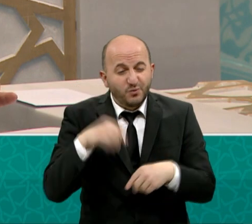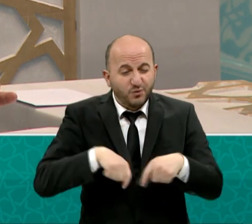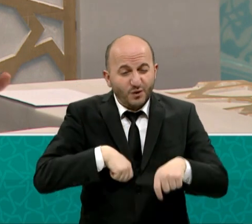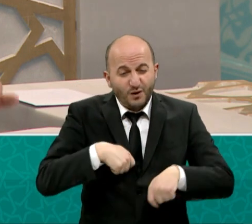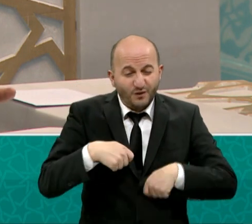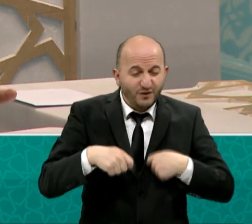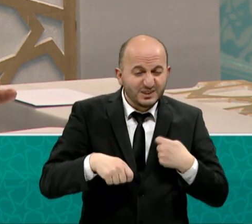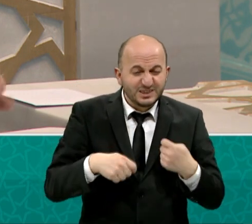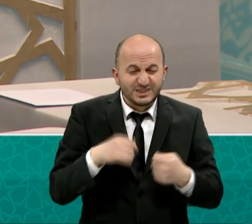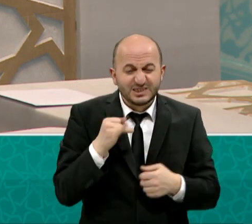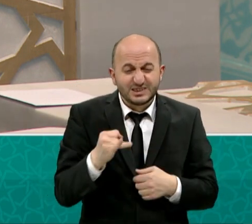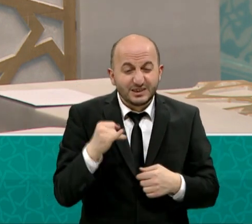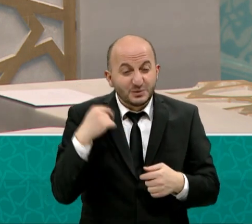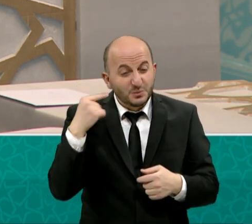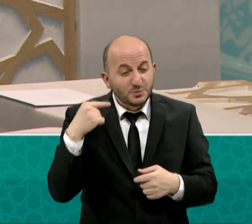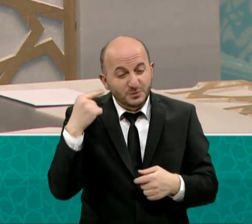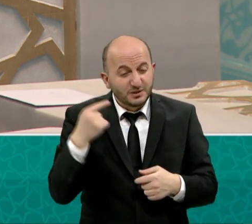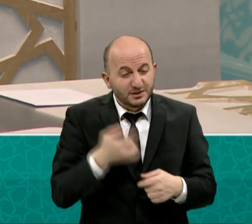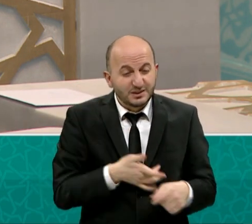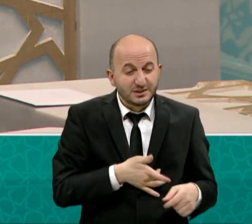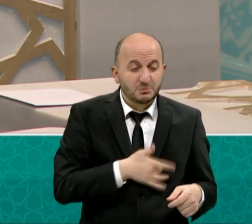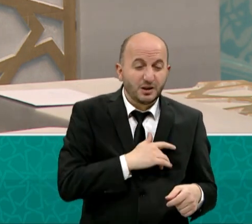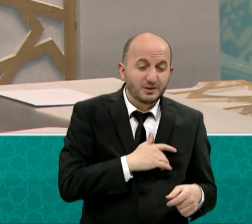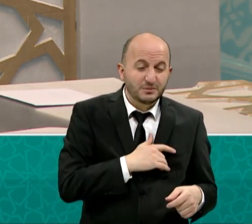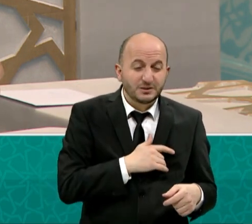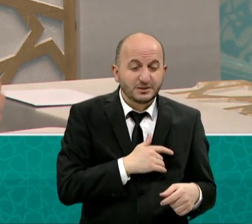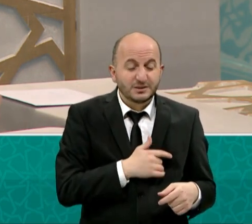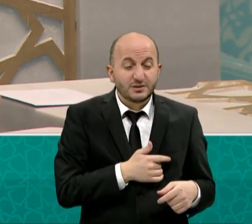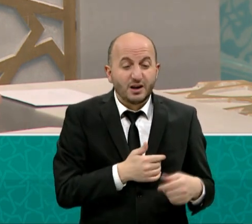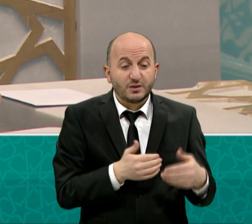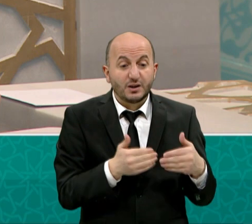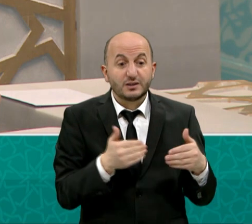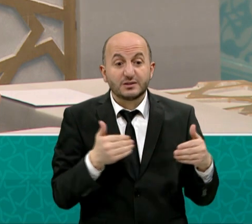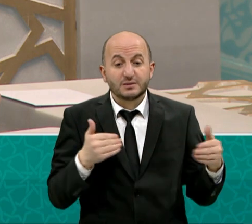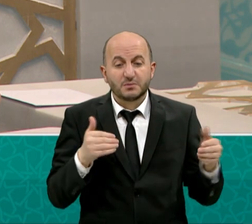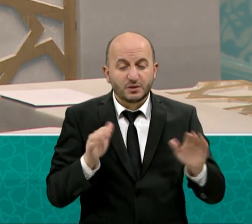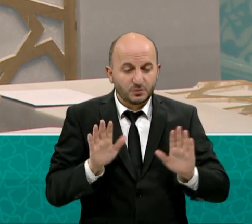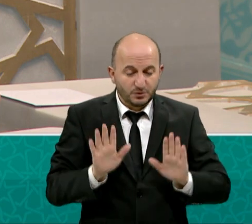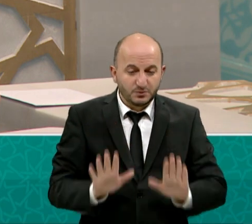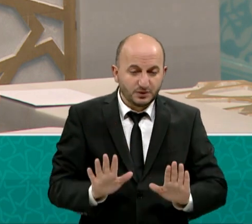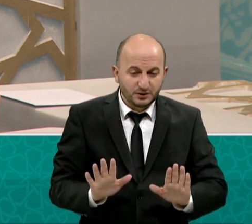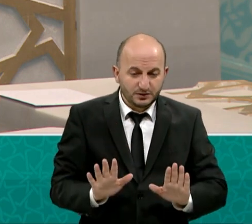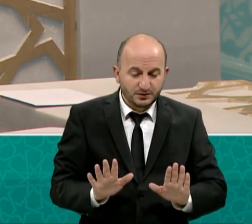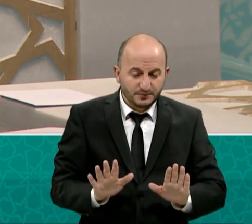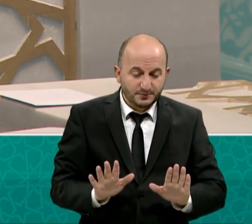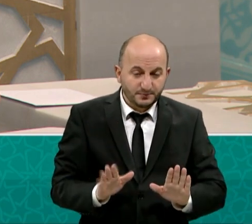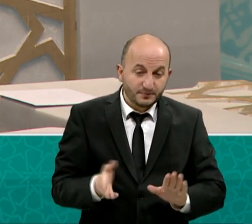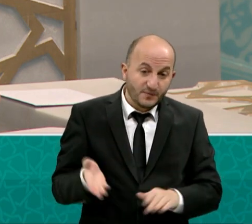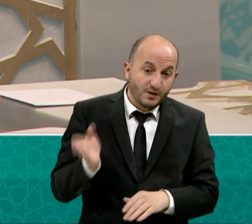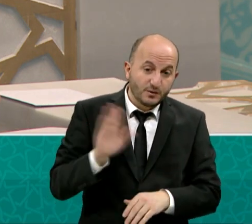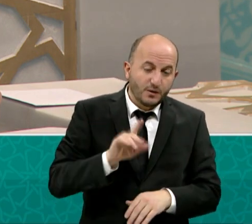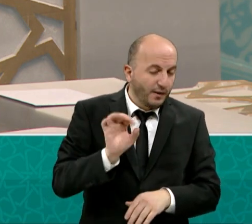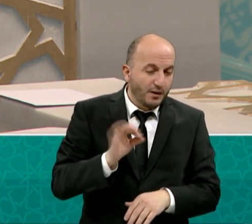hurafelerden, kirli düşüncelerden imanımızı, zihnimizi, gönlümüzü arındırmak durumundayız. Ondan sonra ne